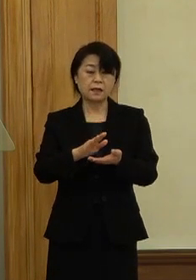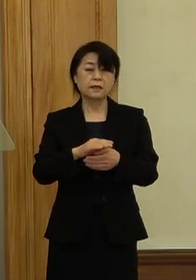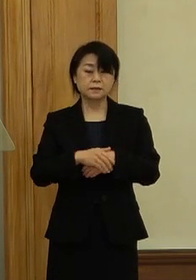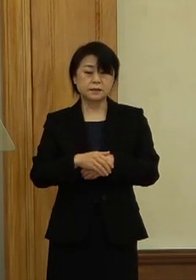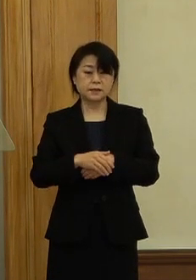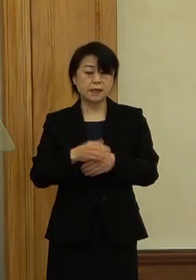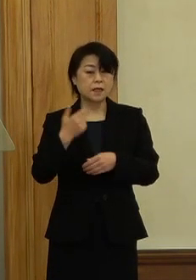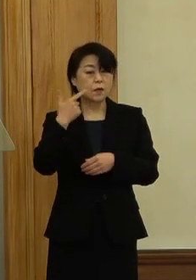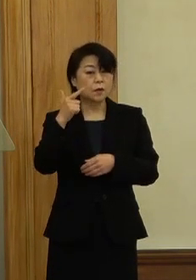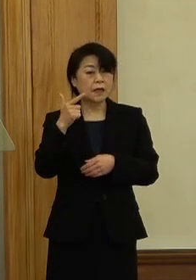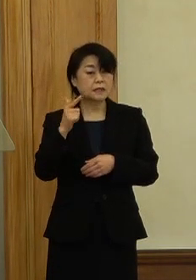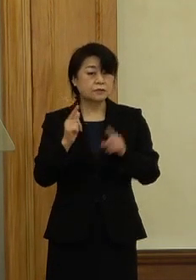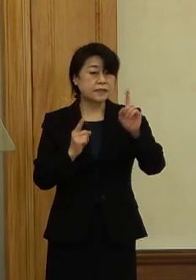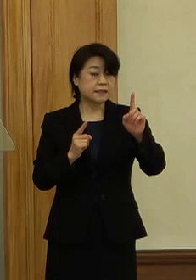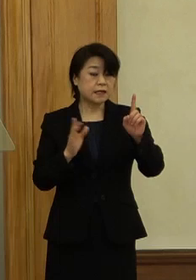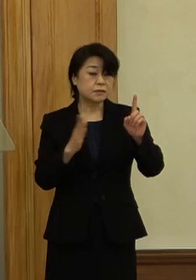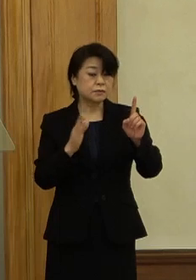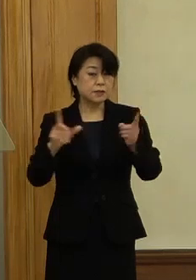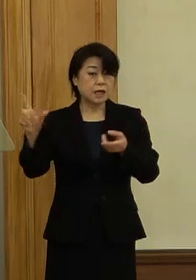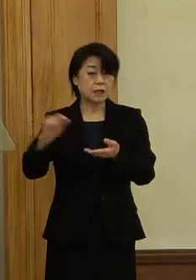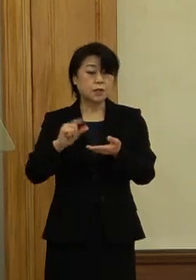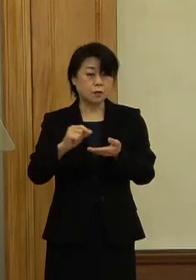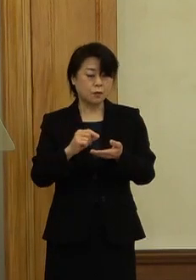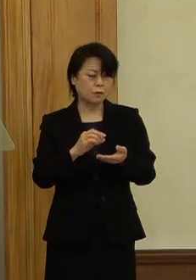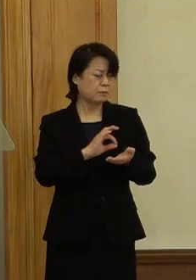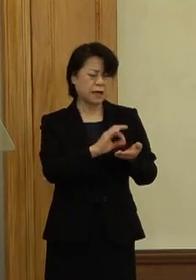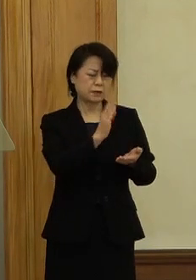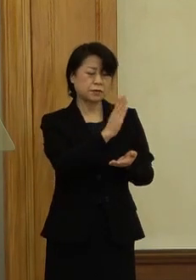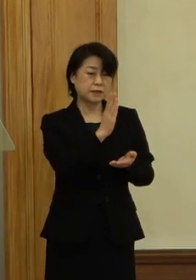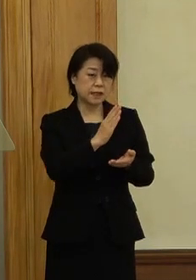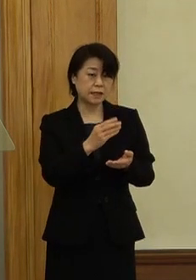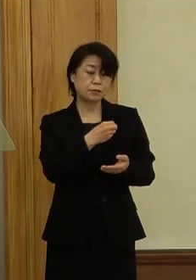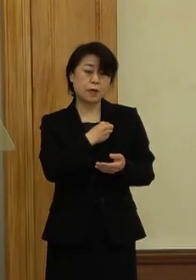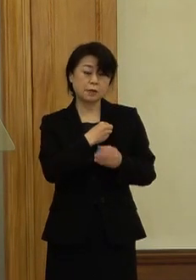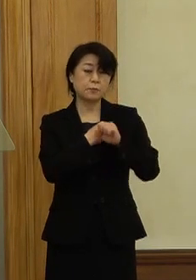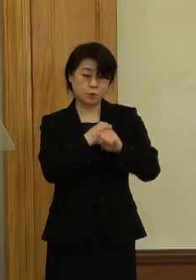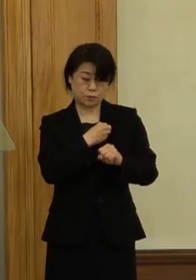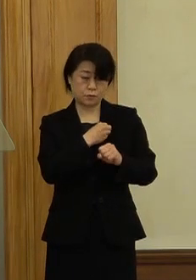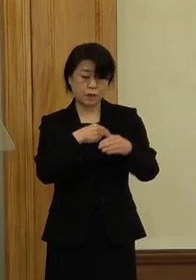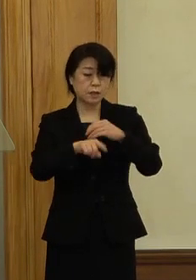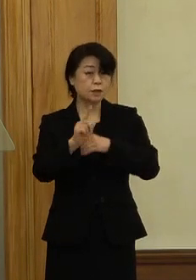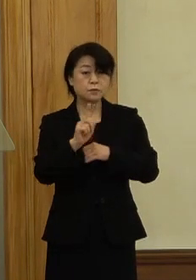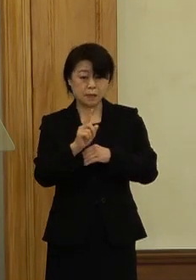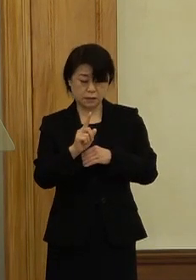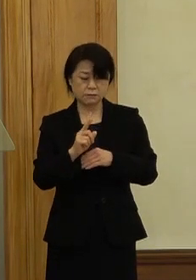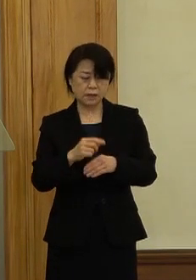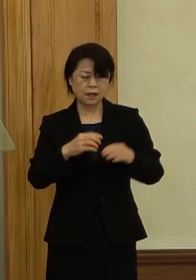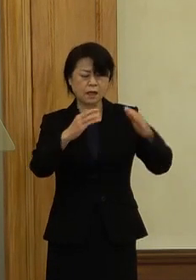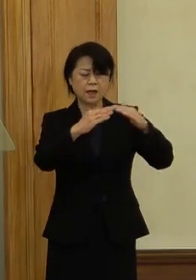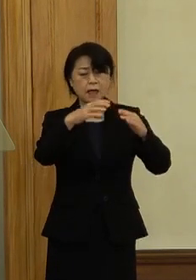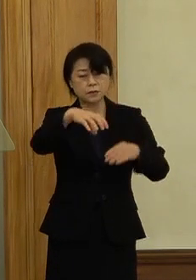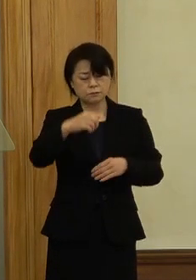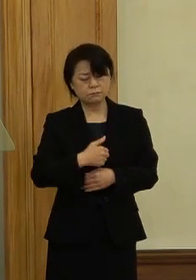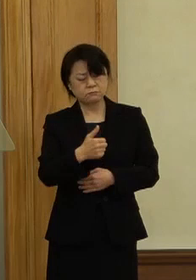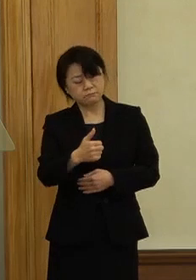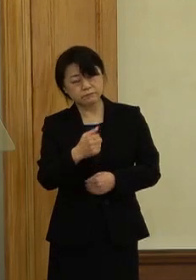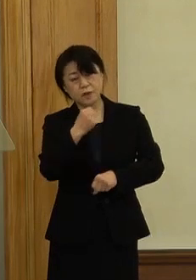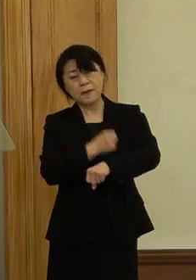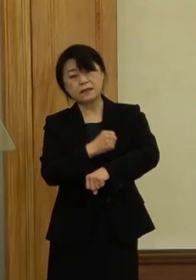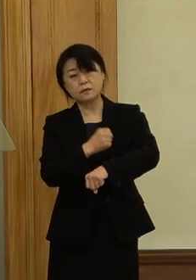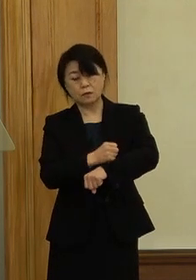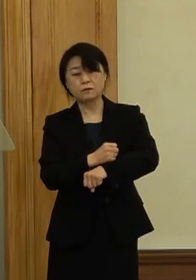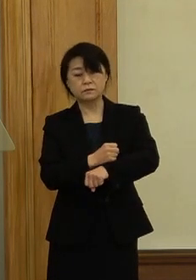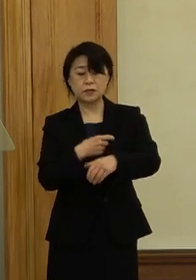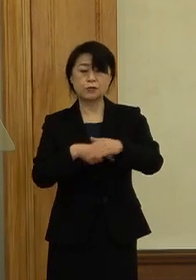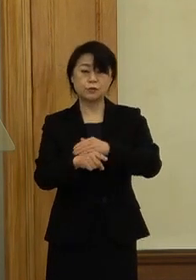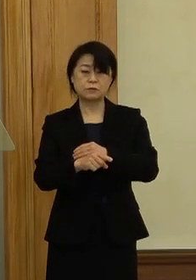回程度利用、もしくは利用していないという会員さんもおられまして、その理由が来所するのが面倒だからという理由